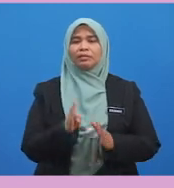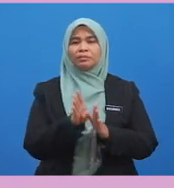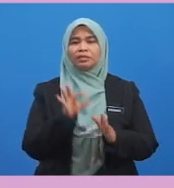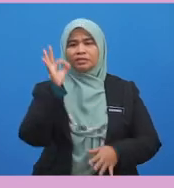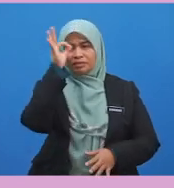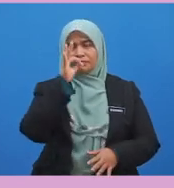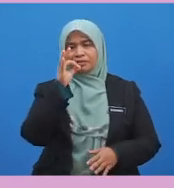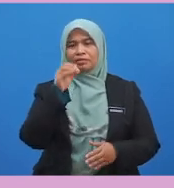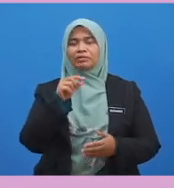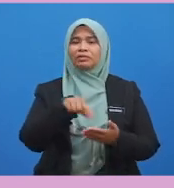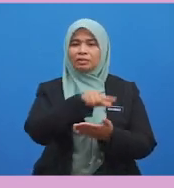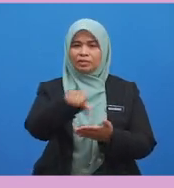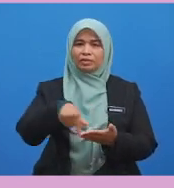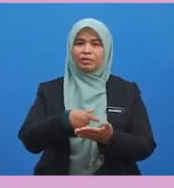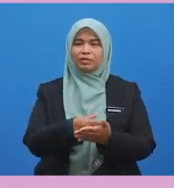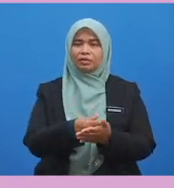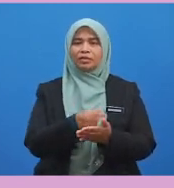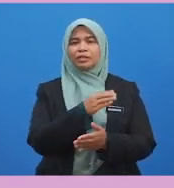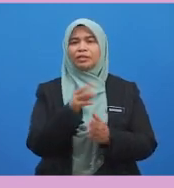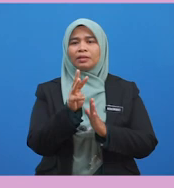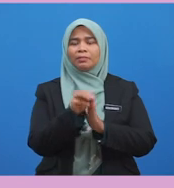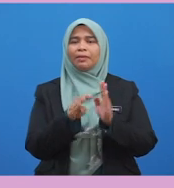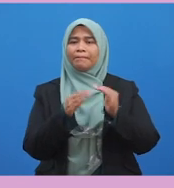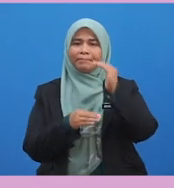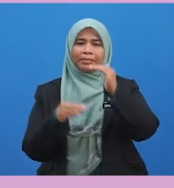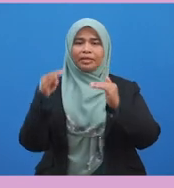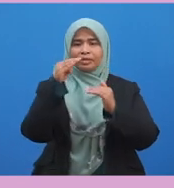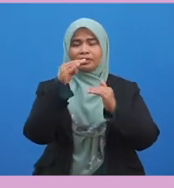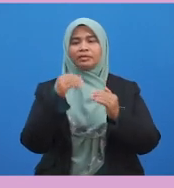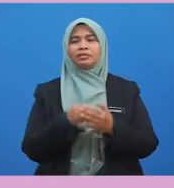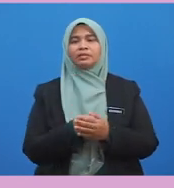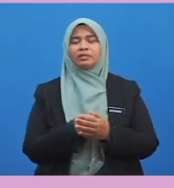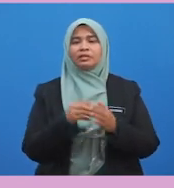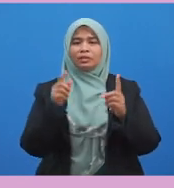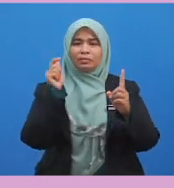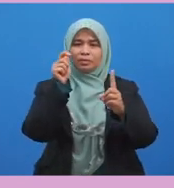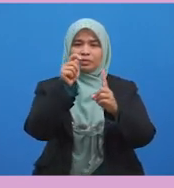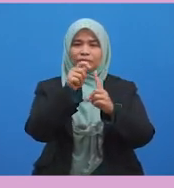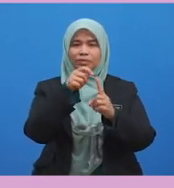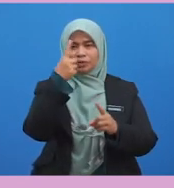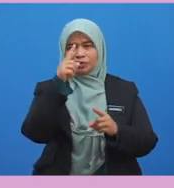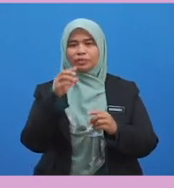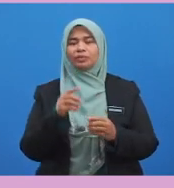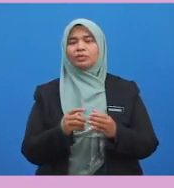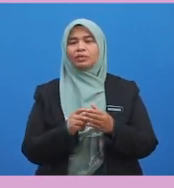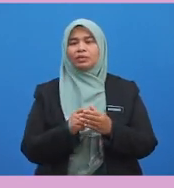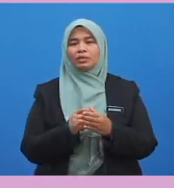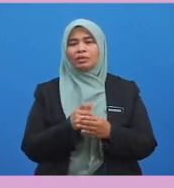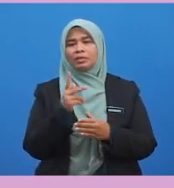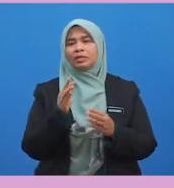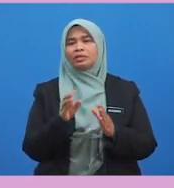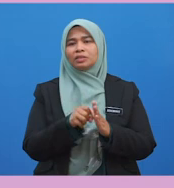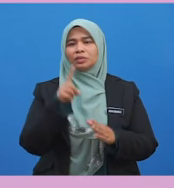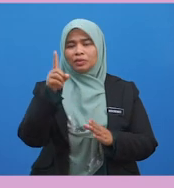bersifat generatif dan membina. Ia bertujuan untuk menerbitkan